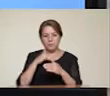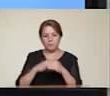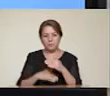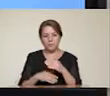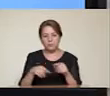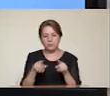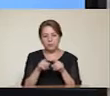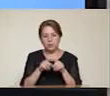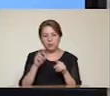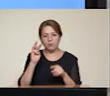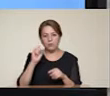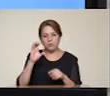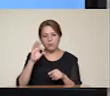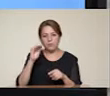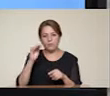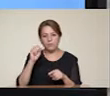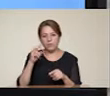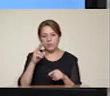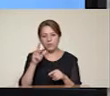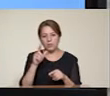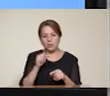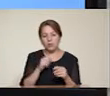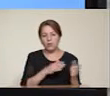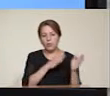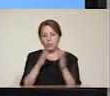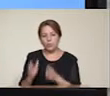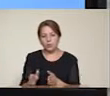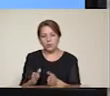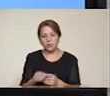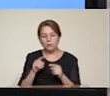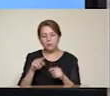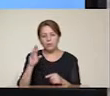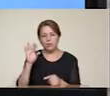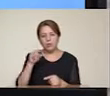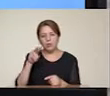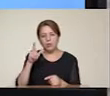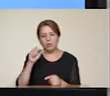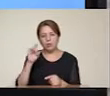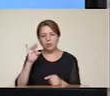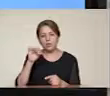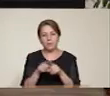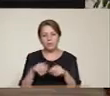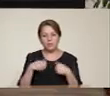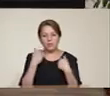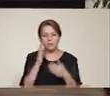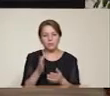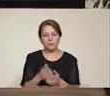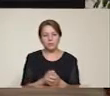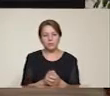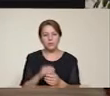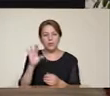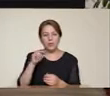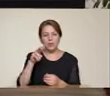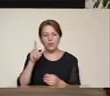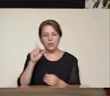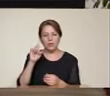xil masofaga ko'chgan. Bu holatda jism ilgarilama harakatda bo'ldi deb ayta olamiz. Demak, ilgarilama